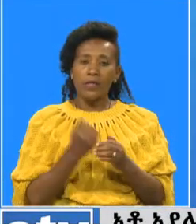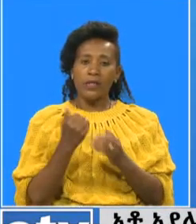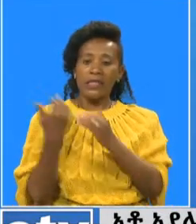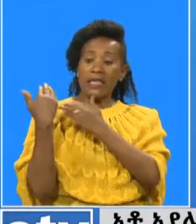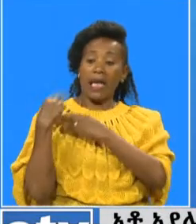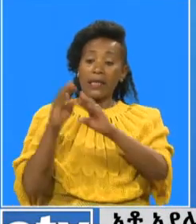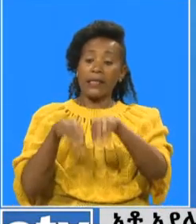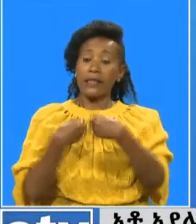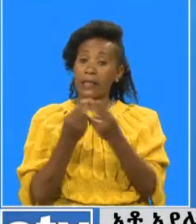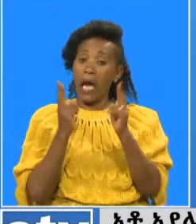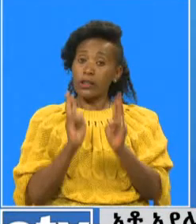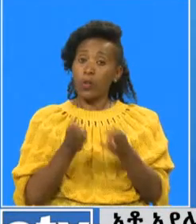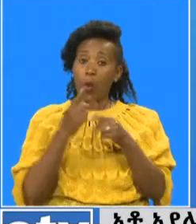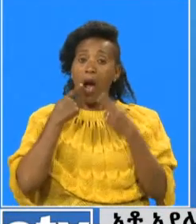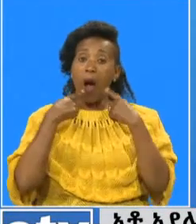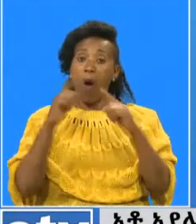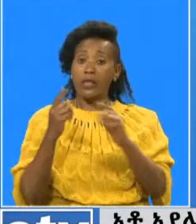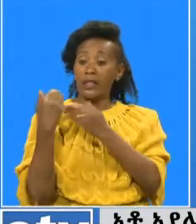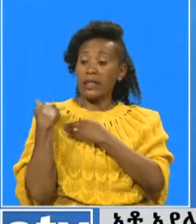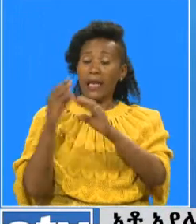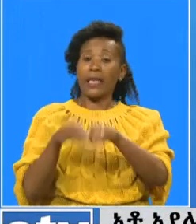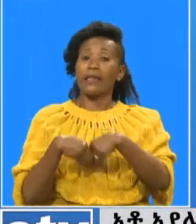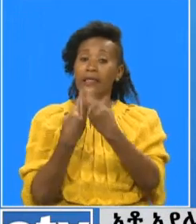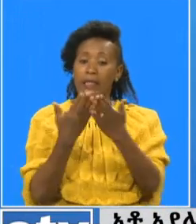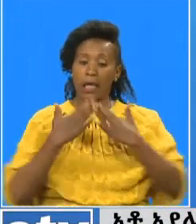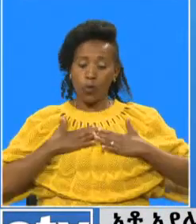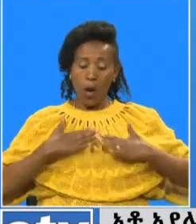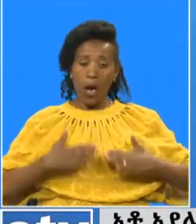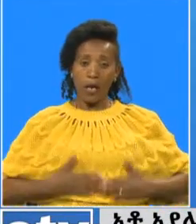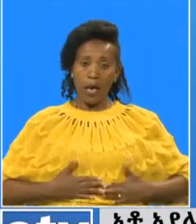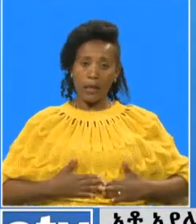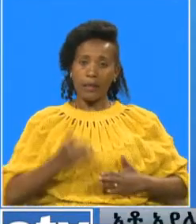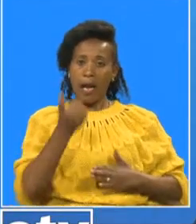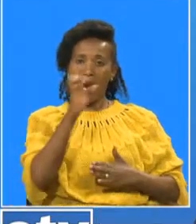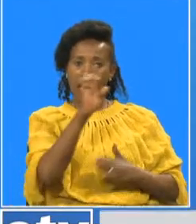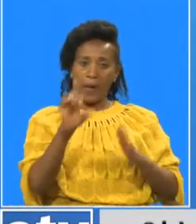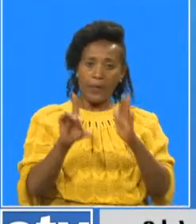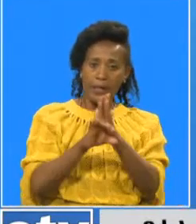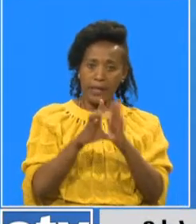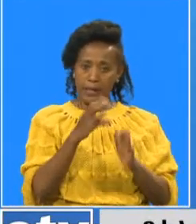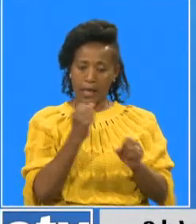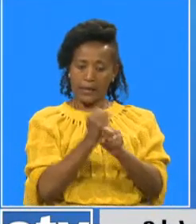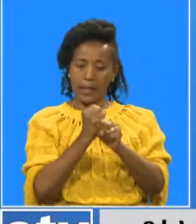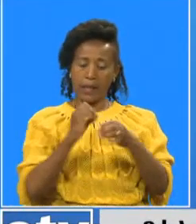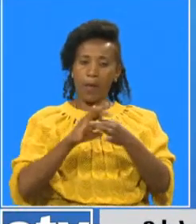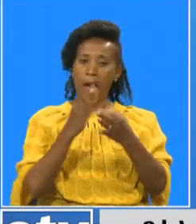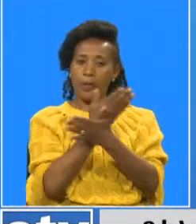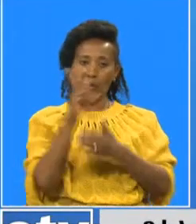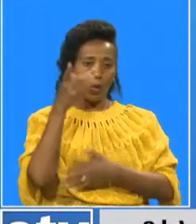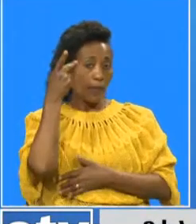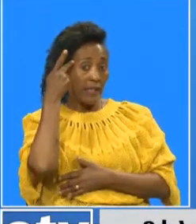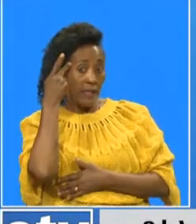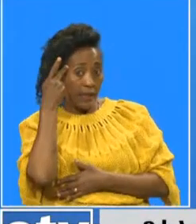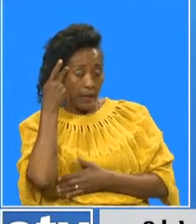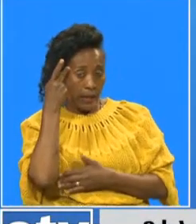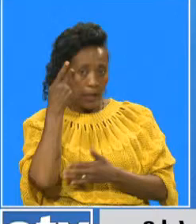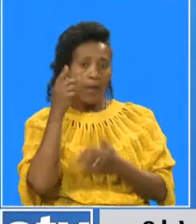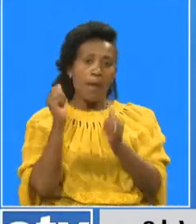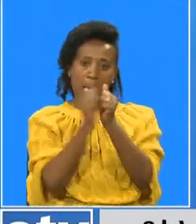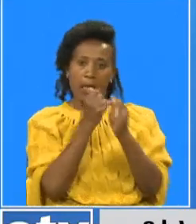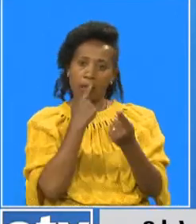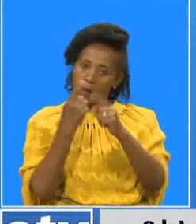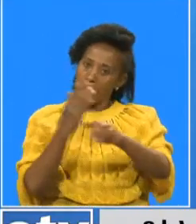ስልጣን የተሰጣቸው በአስቸኳይ ጊዜ አዋጁ ስልጣን የተሰጣቸው አካላት የአቃቢ ህግና የሰራተኛና ማህበራዊ ጉዳይ ሚኒስቴር በጋራ